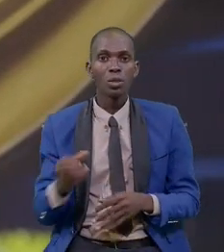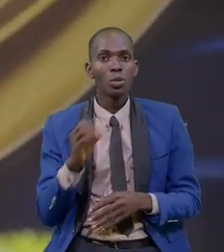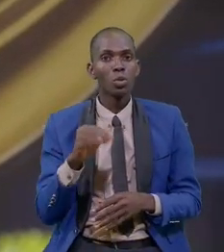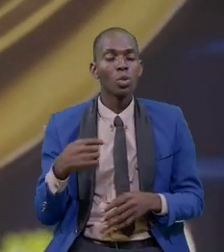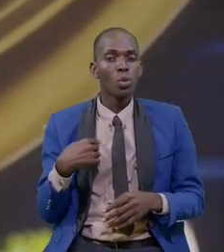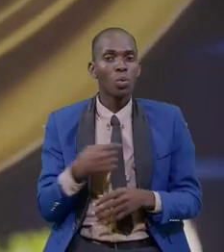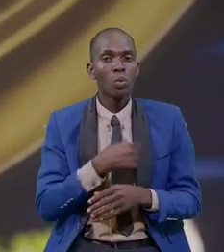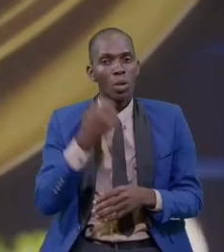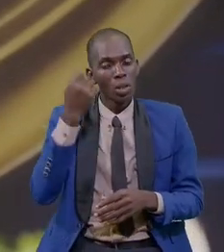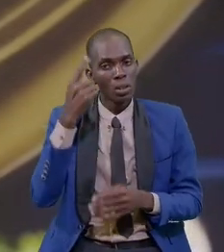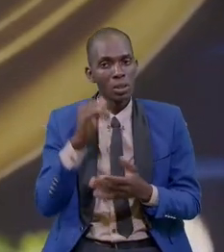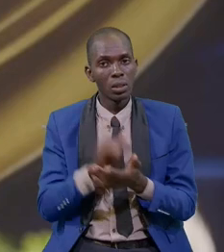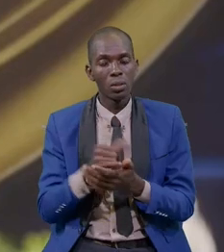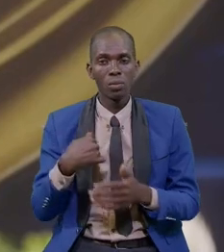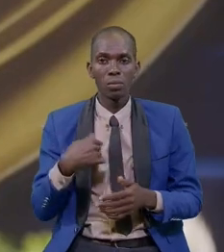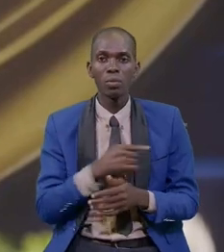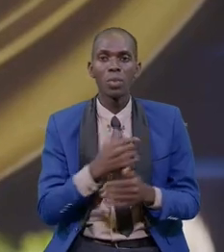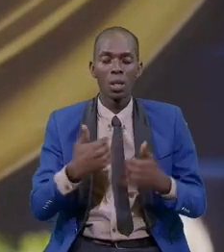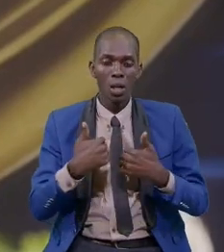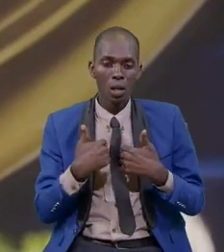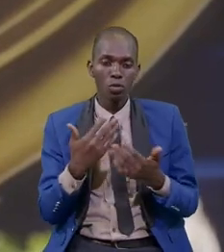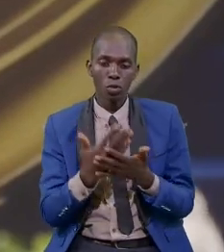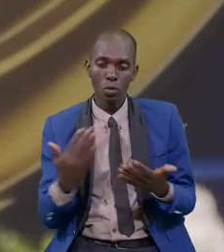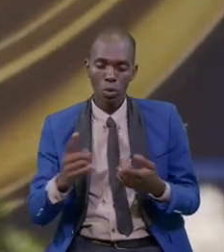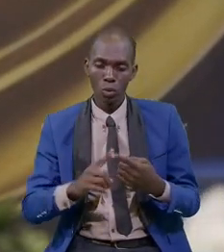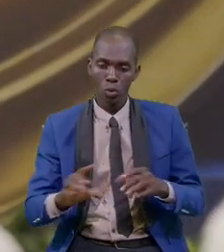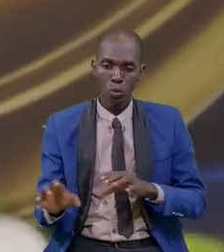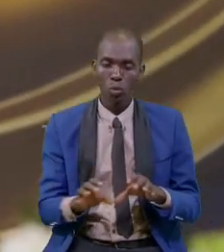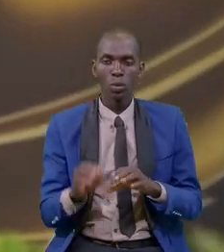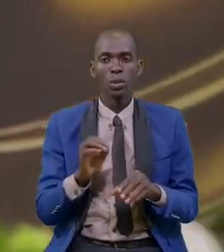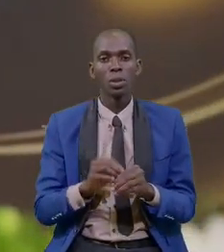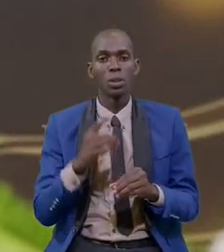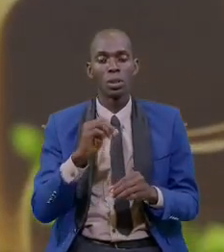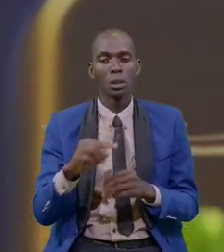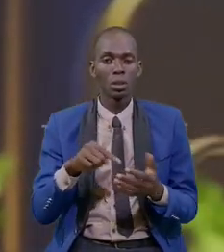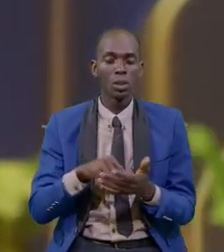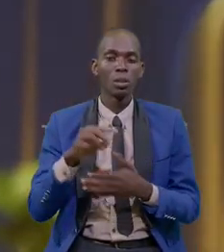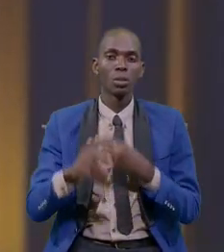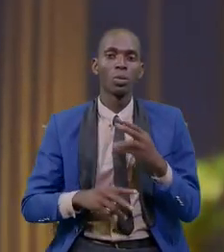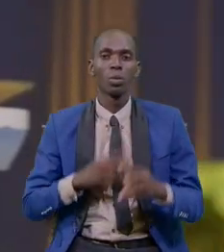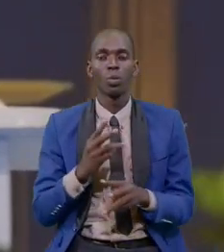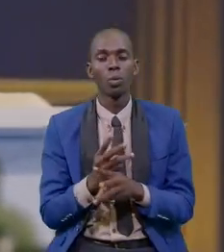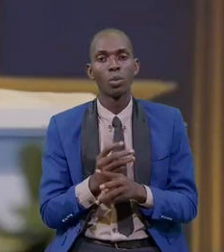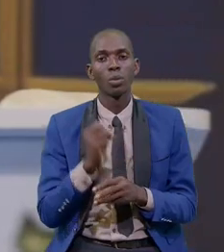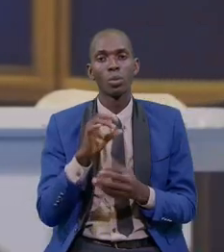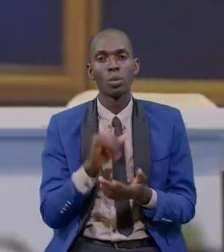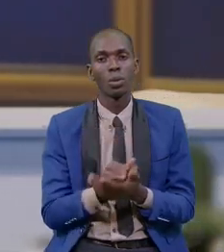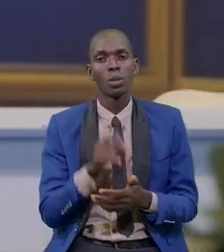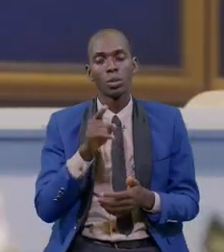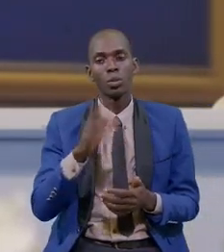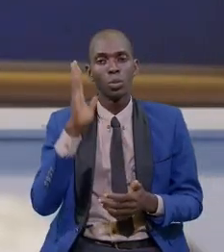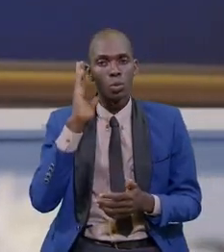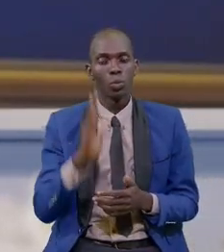savoir que vous avez une partie à jouer dans ce monde. Le monde dans lequel vous vivez. Afin que vous puissiez vivre une bonne